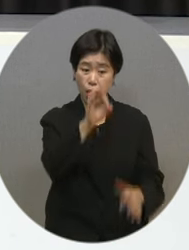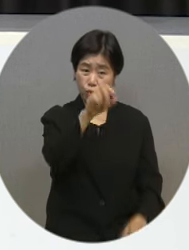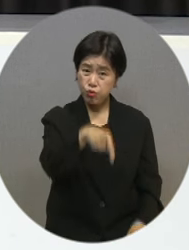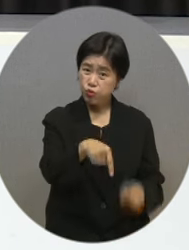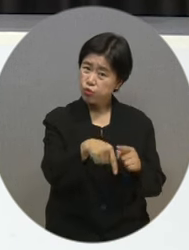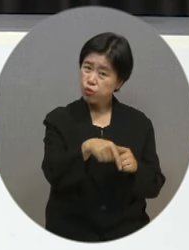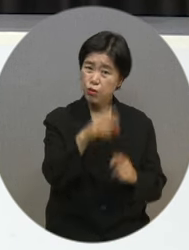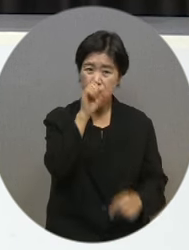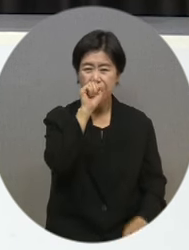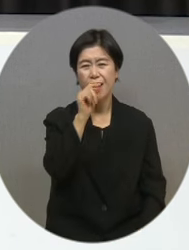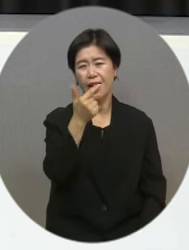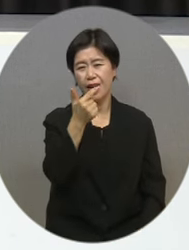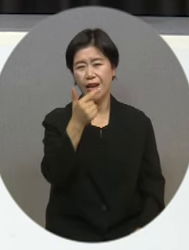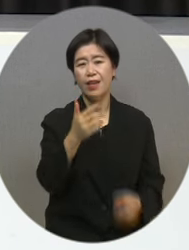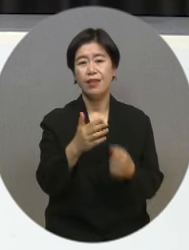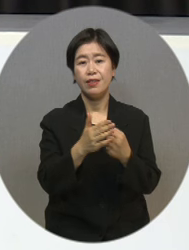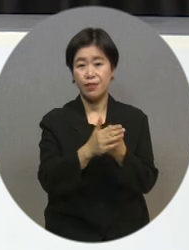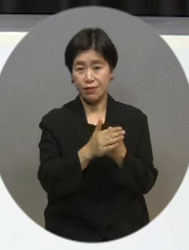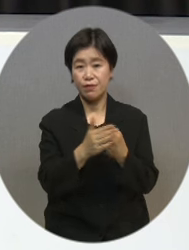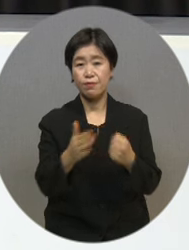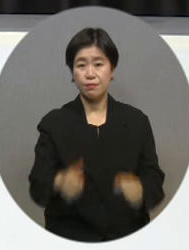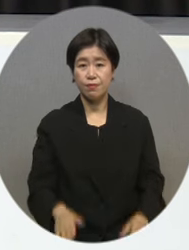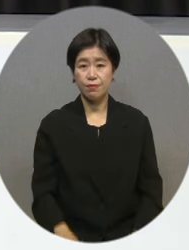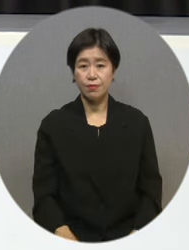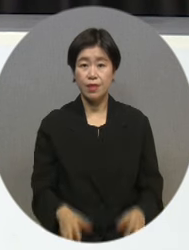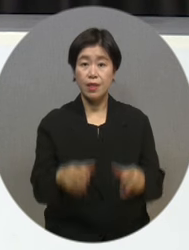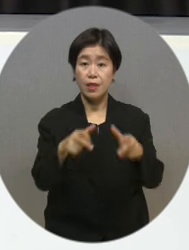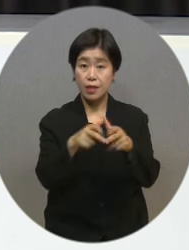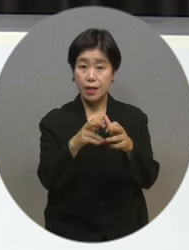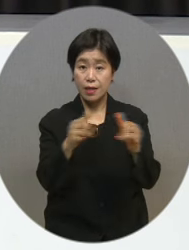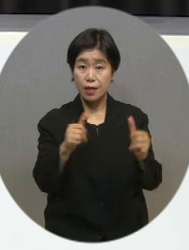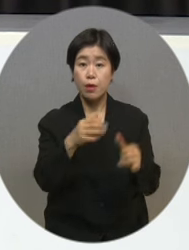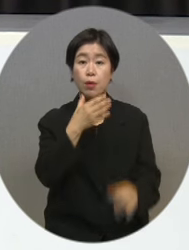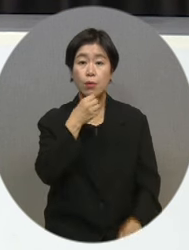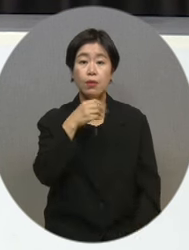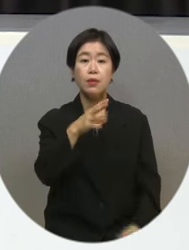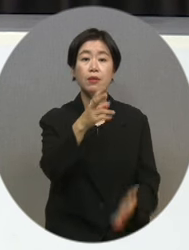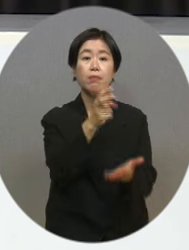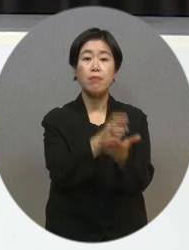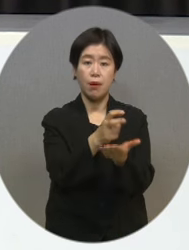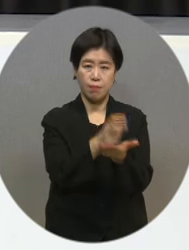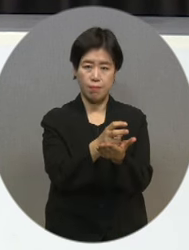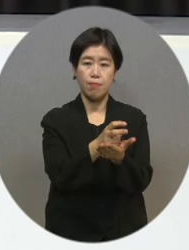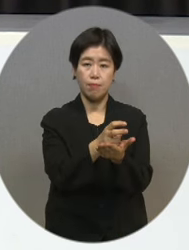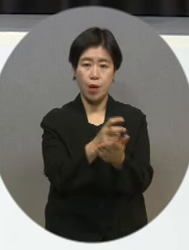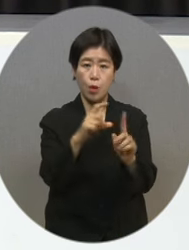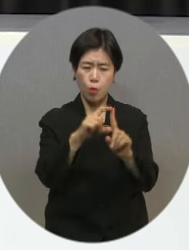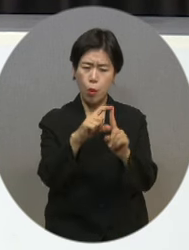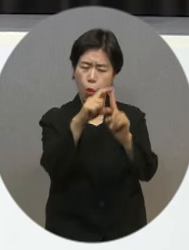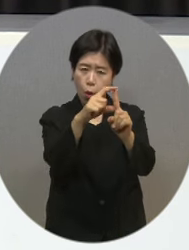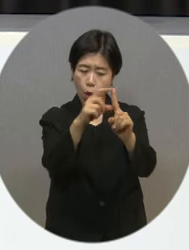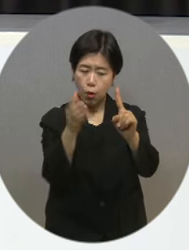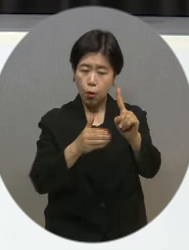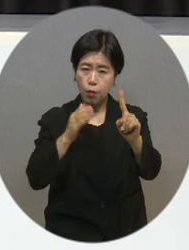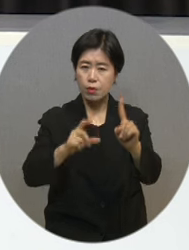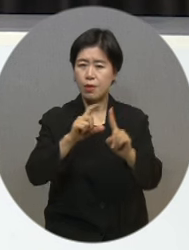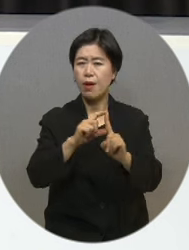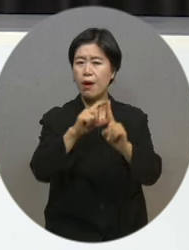용어로 채택할 때 장애인이 장애인복지법 용어가 된 겁니다. 그래서 그렇구나. 법적으로